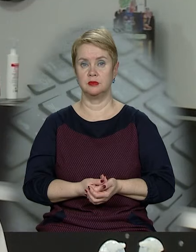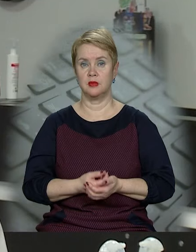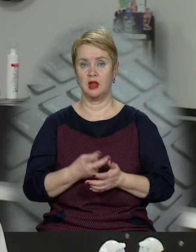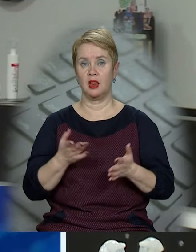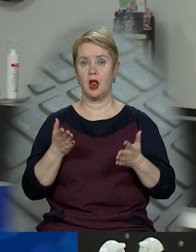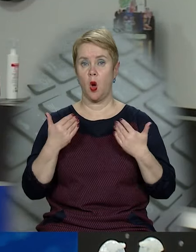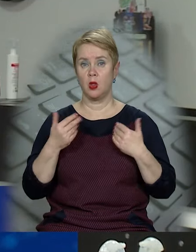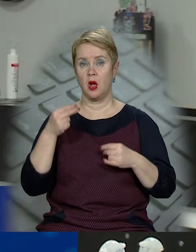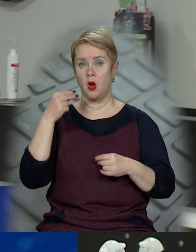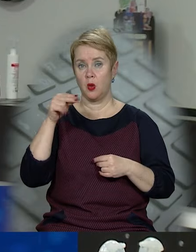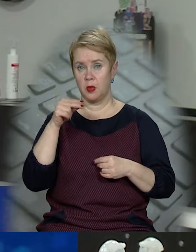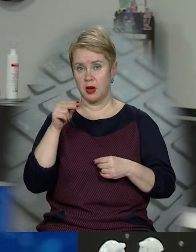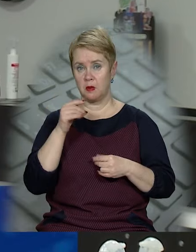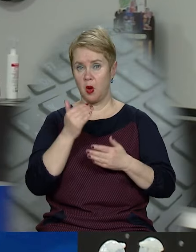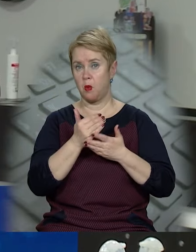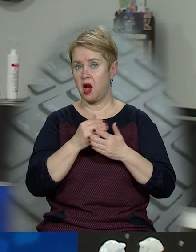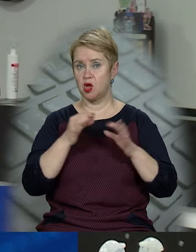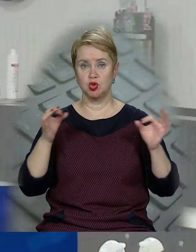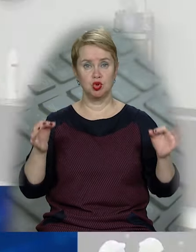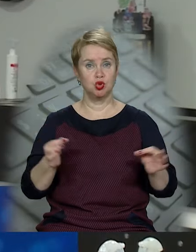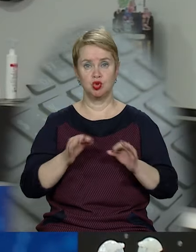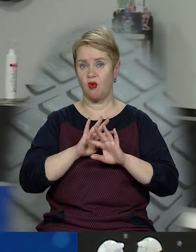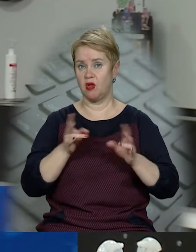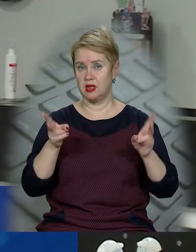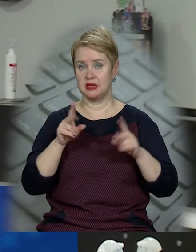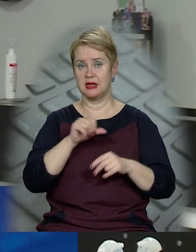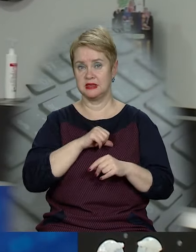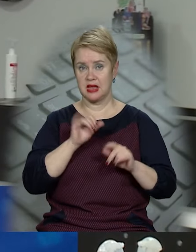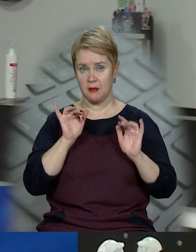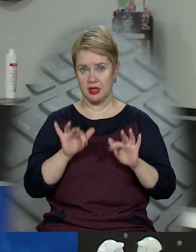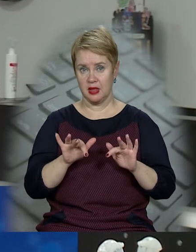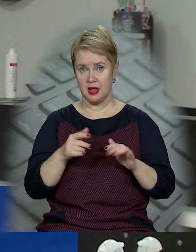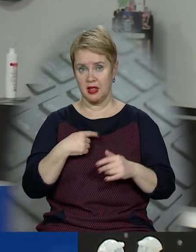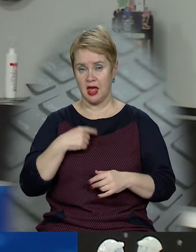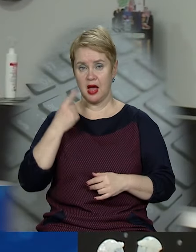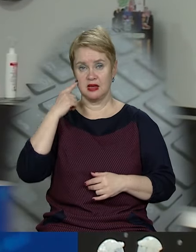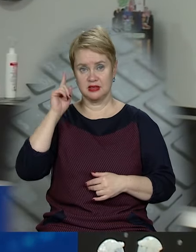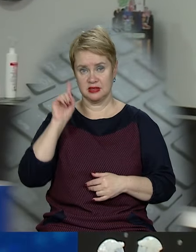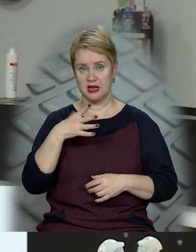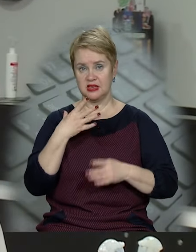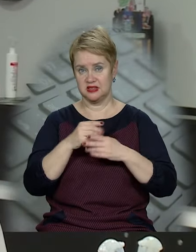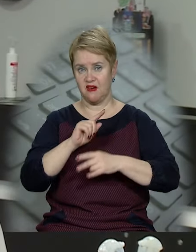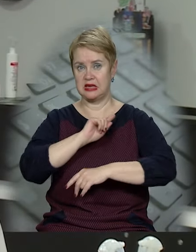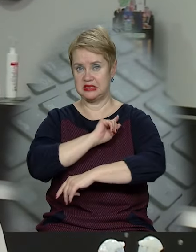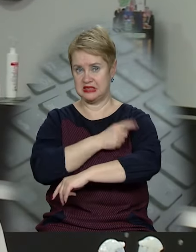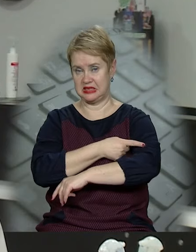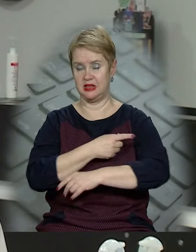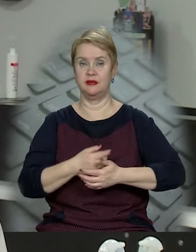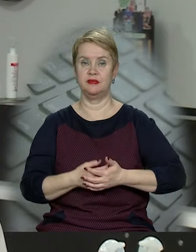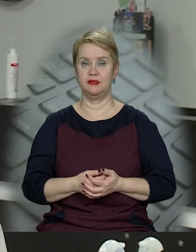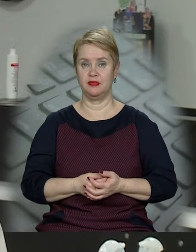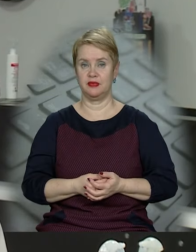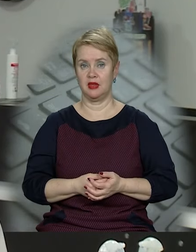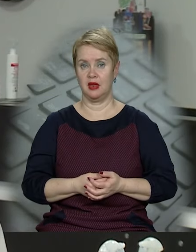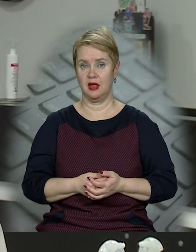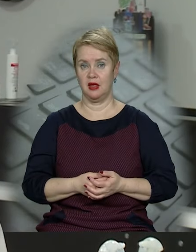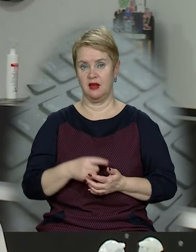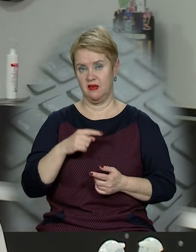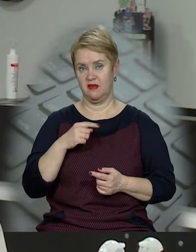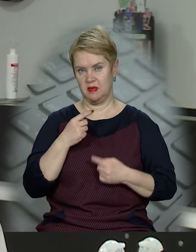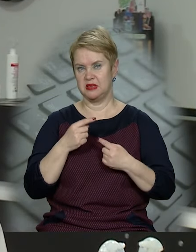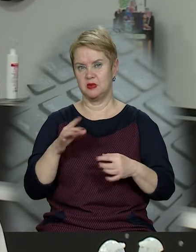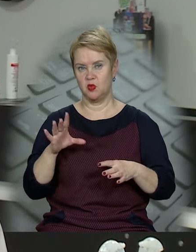На перерывы мы по программе ничего не оставляли. На самом-то деле я же знаю свои силы и, в принципе, у